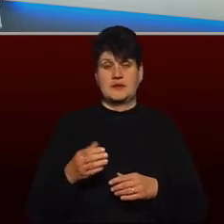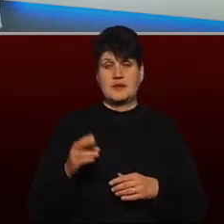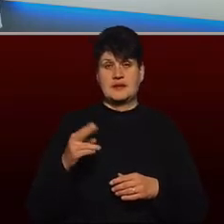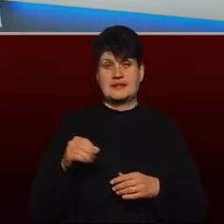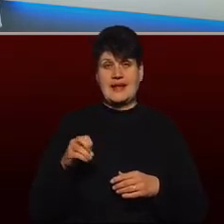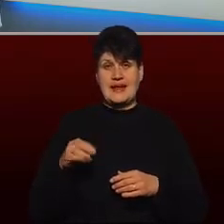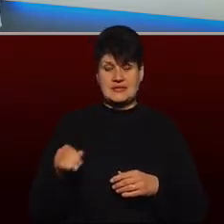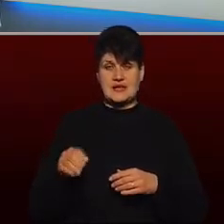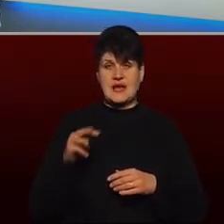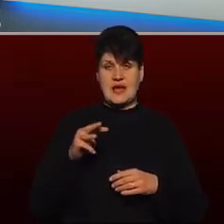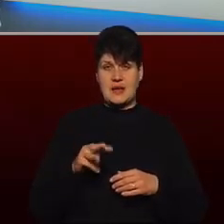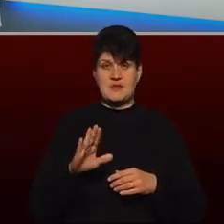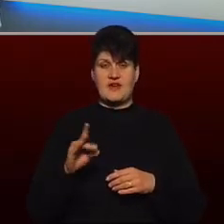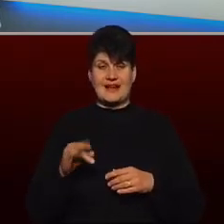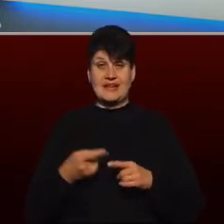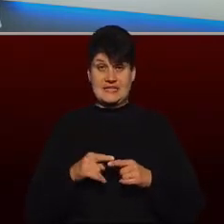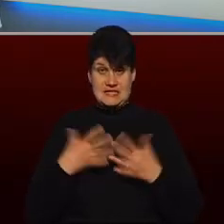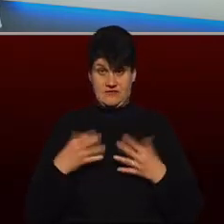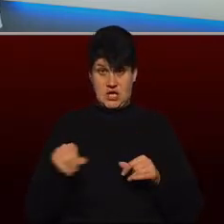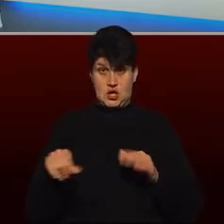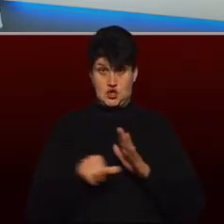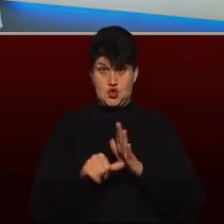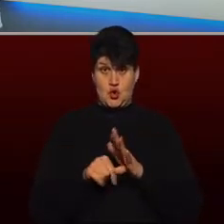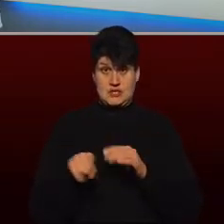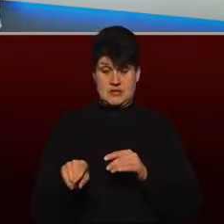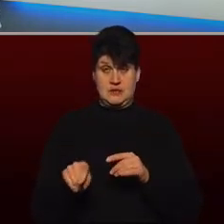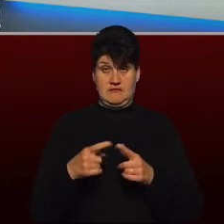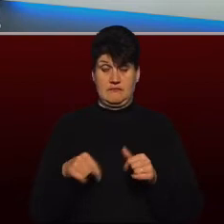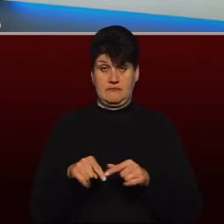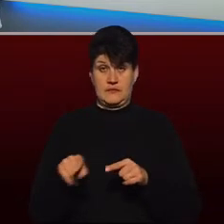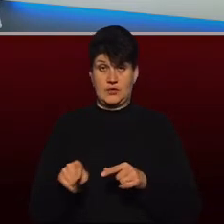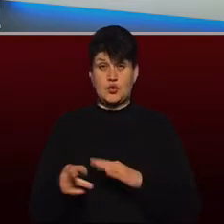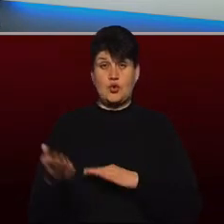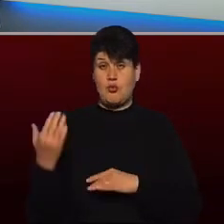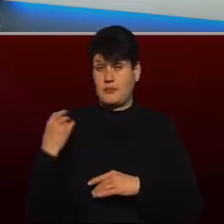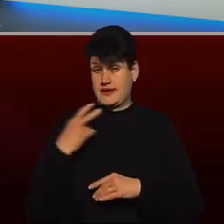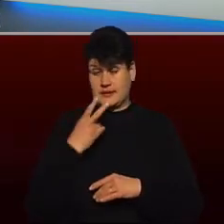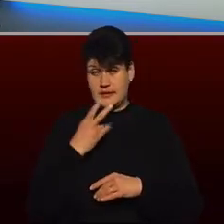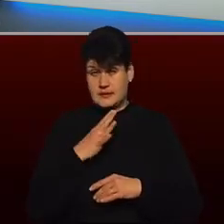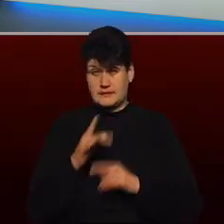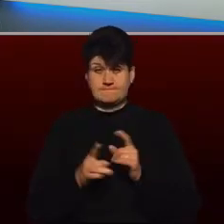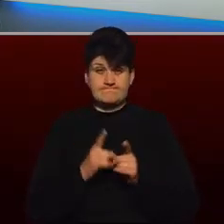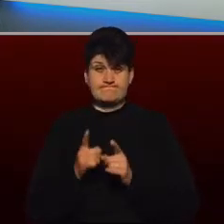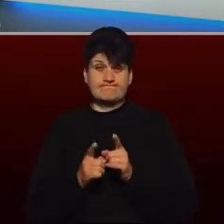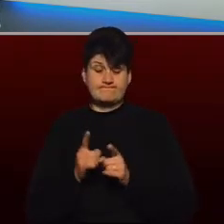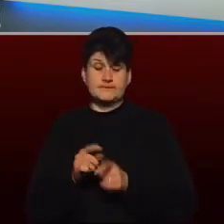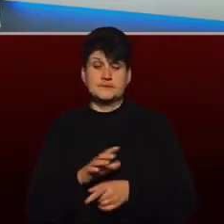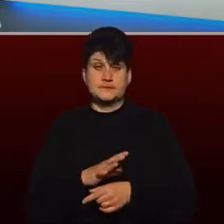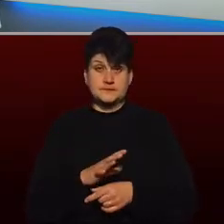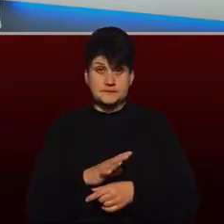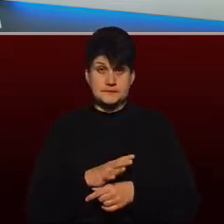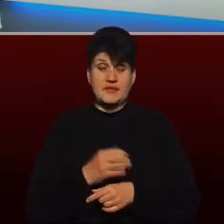шостий генетичний варіант. Якщо до попередніх, не дивлячись на певні мутації, вакцини